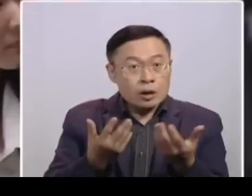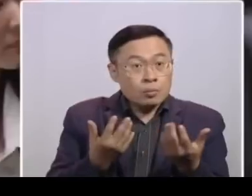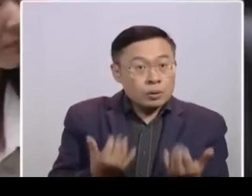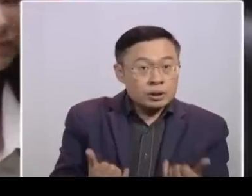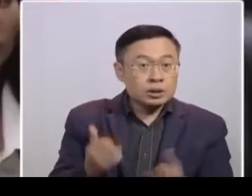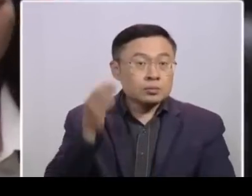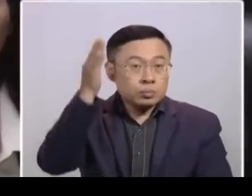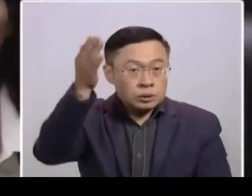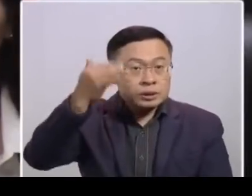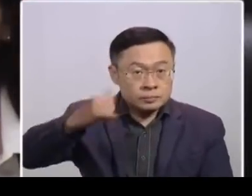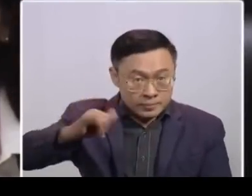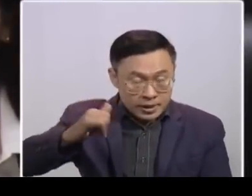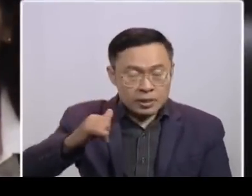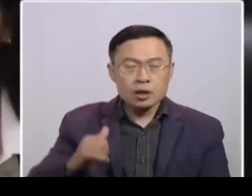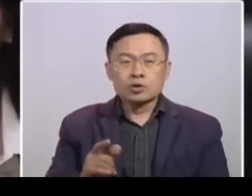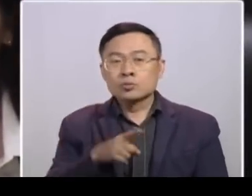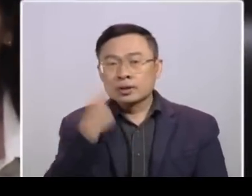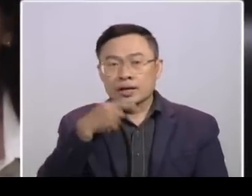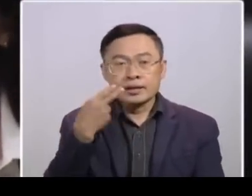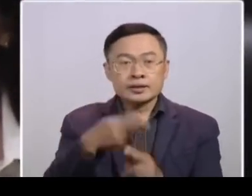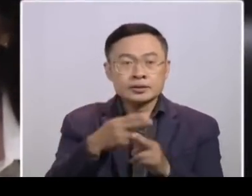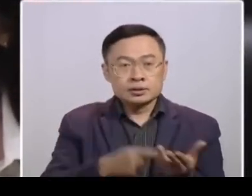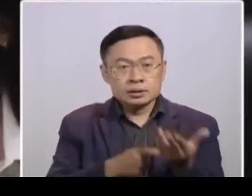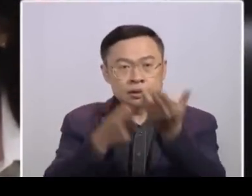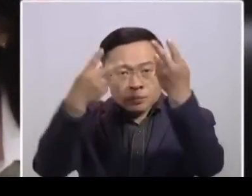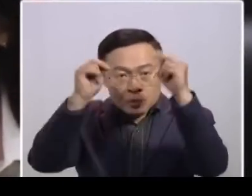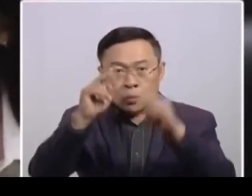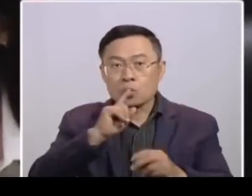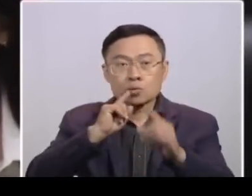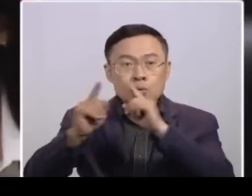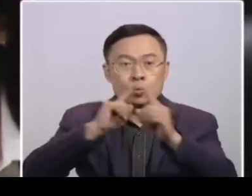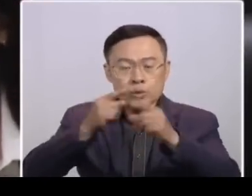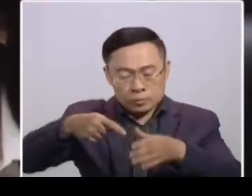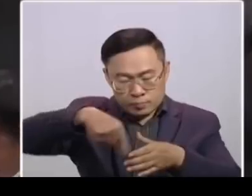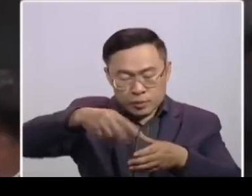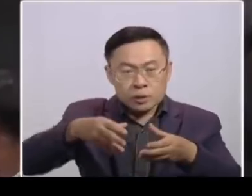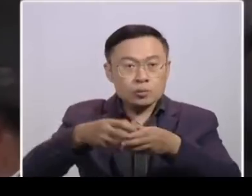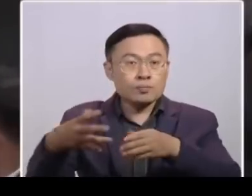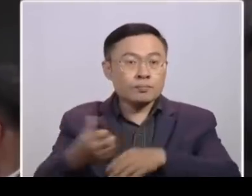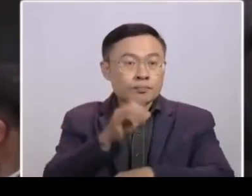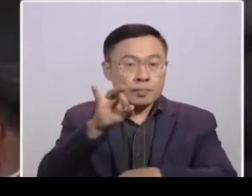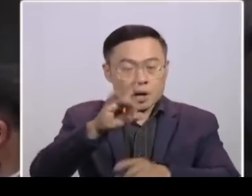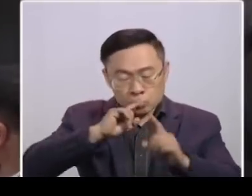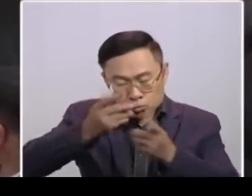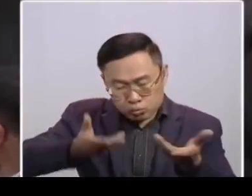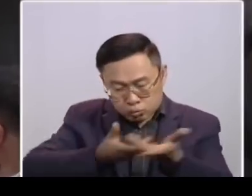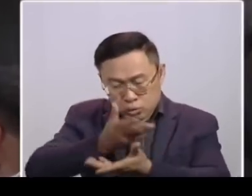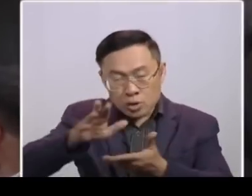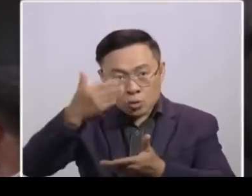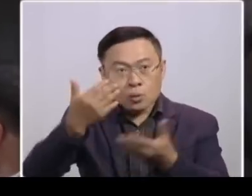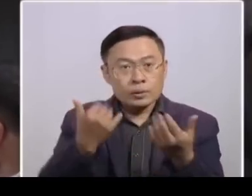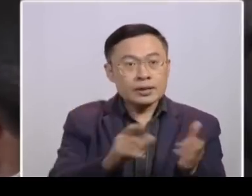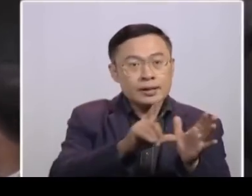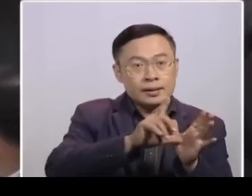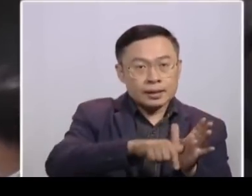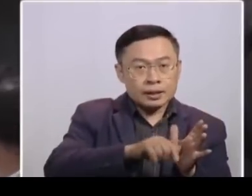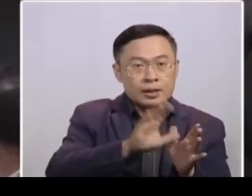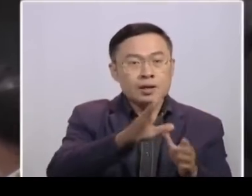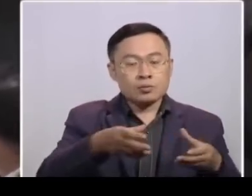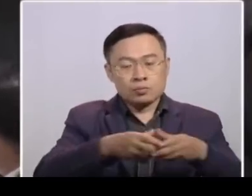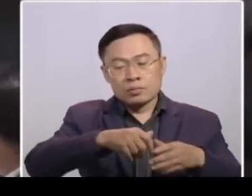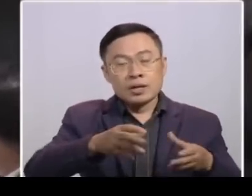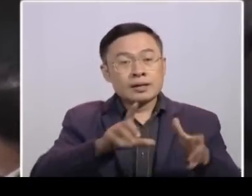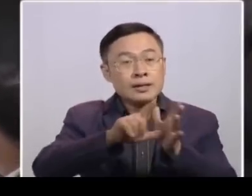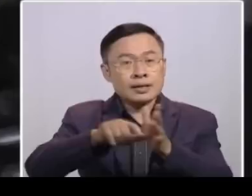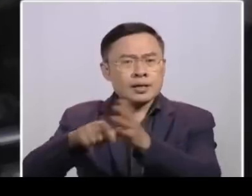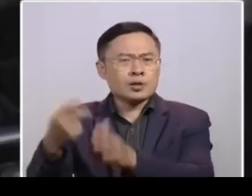วนจะเสนอใครเป็นนายกเนี่ยยังไม่สามารถฟันธงได้อยู่ที่การหารือเป็นหลักเบื้องต้นเลขาธิการพรรคทั้ง2พรรคก็ได้คุยกันแล้วนะครับนักข่าวก็ถ